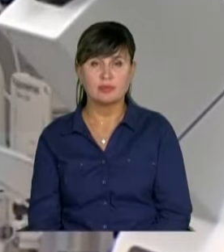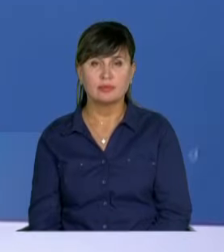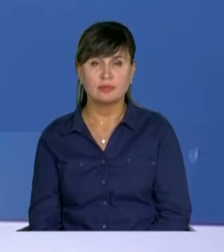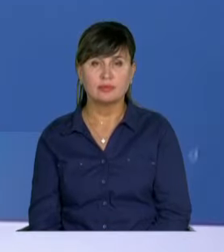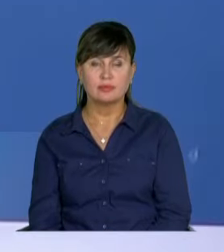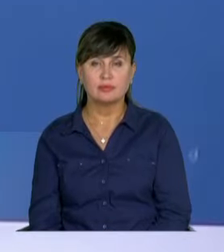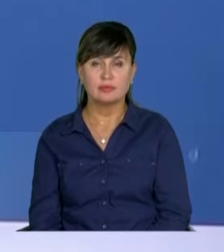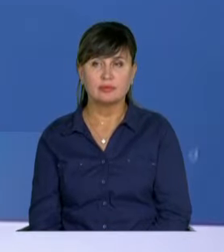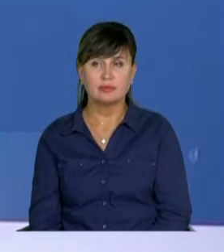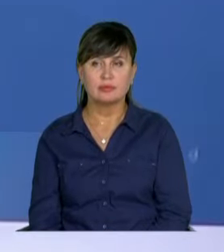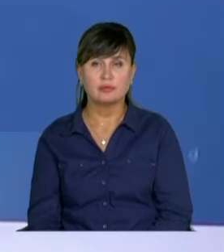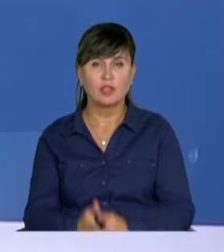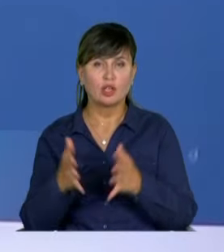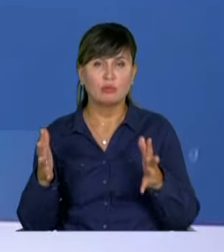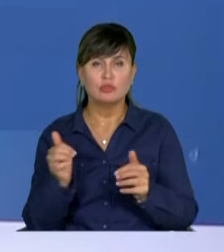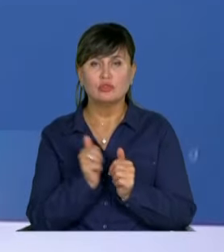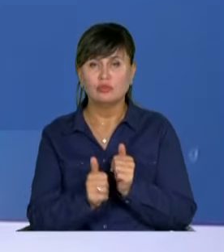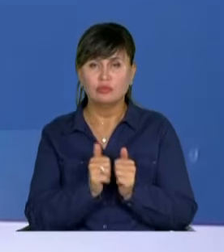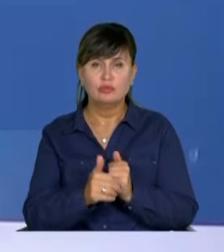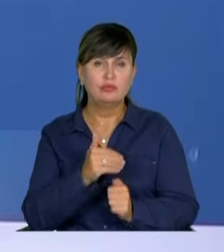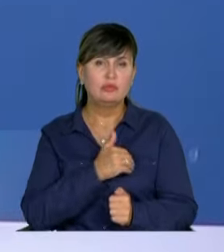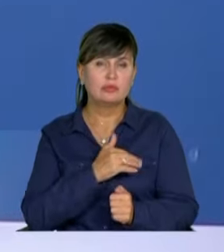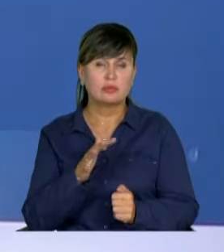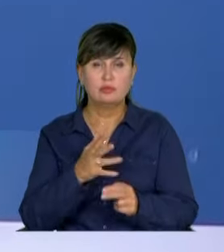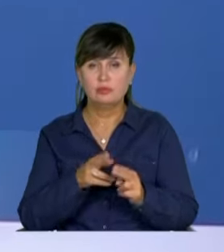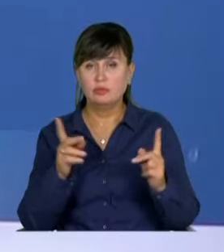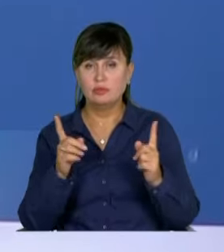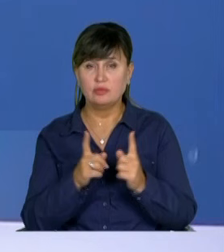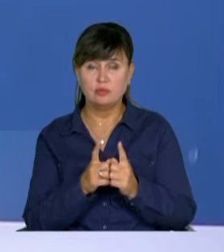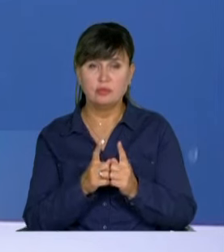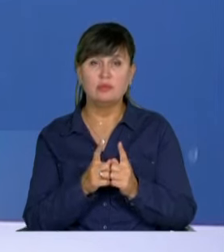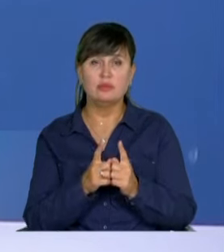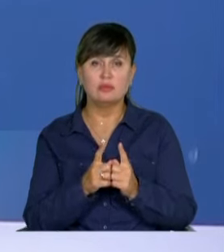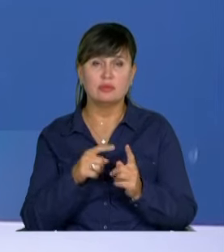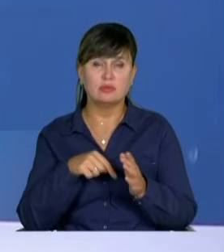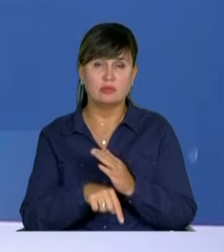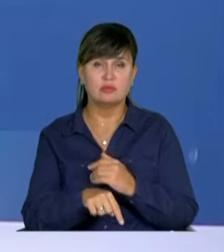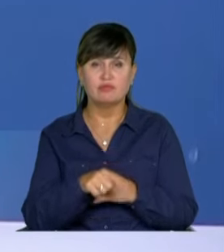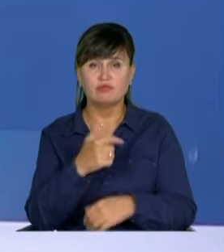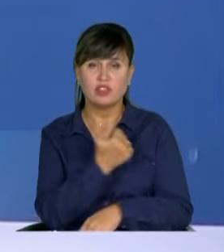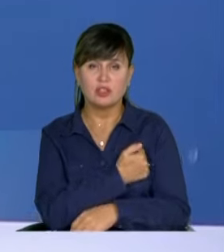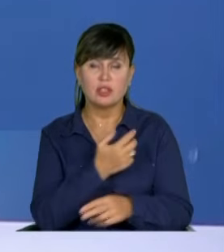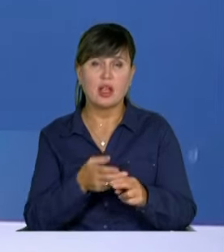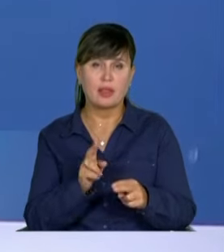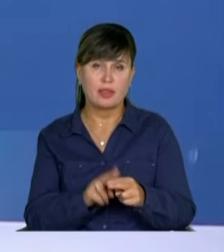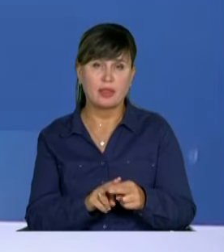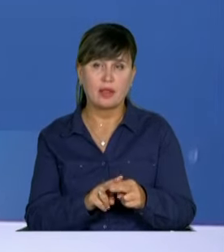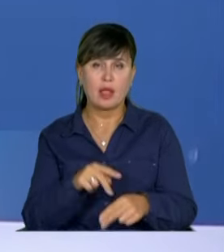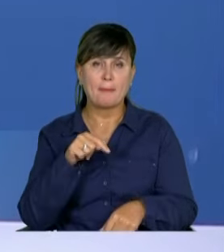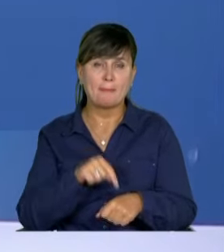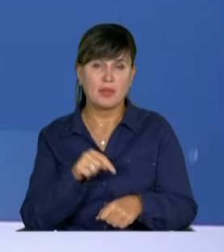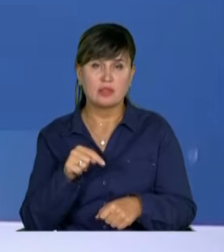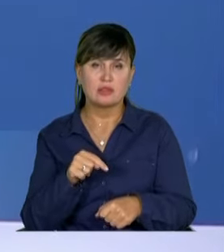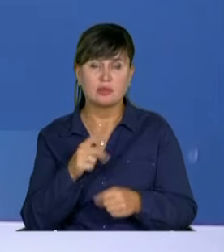ноябрь наиболее часте нежелательные реакции которые встречаются в момент вакцинации - это всё-таки эмоциональное